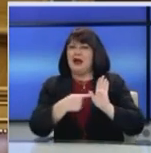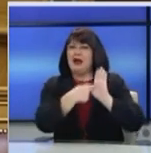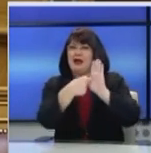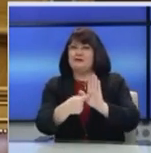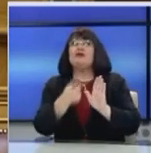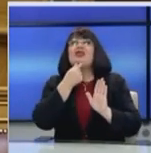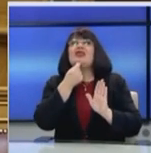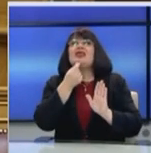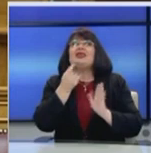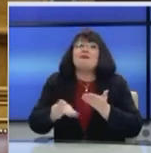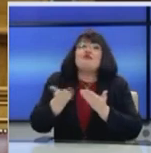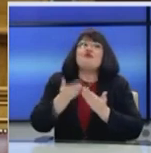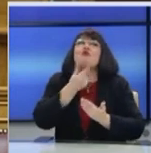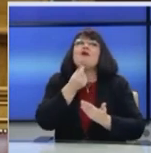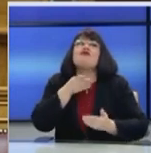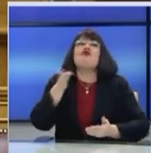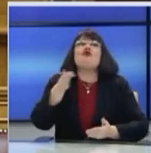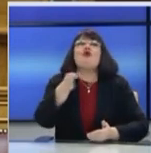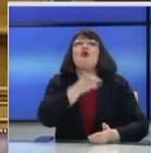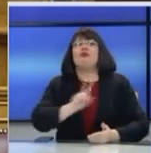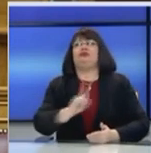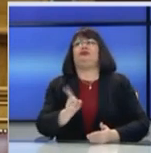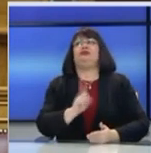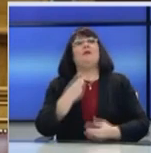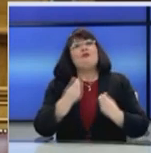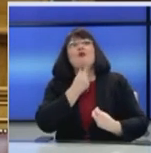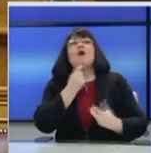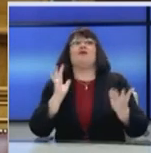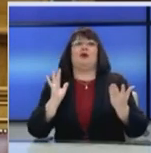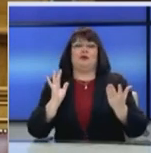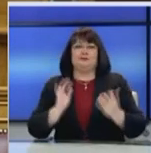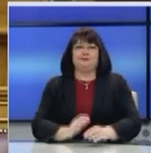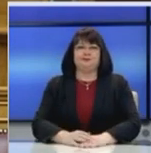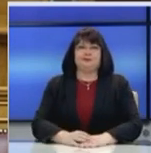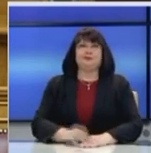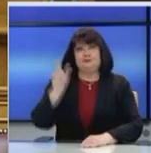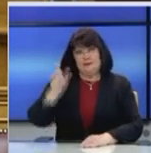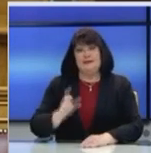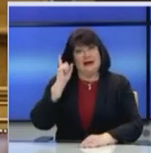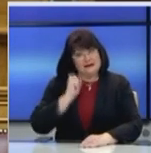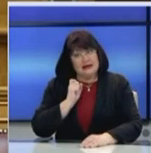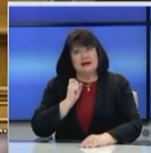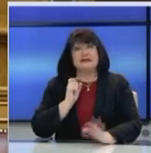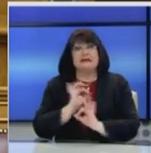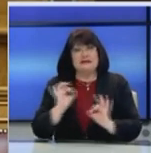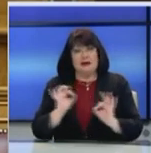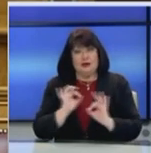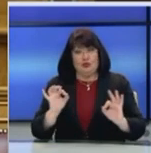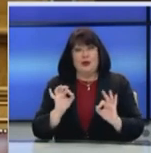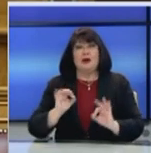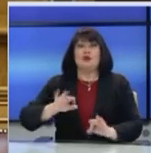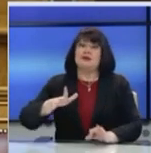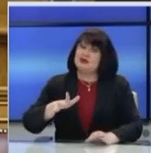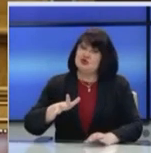θα διευκολύνει τις μετακινήσεις. Θα τις διευκολύνει, διότι να είστε απολύτως σίγουρος ότι μπορεί